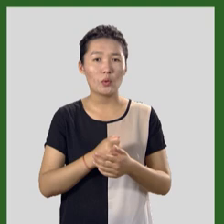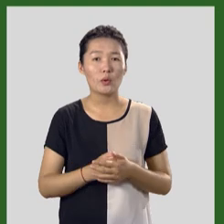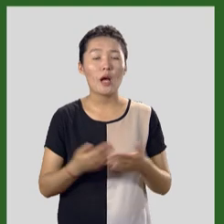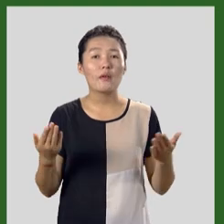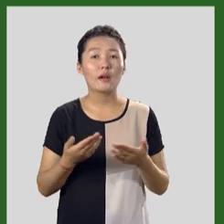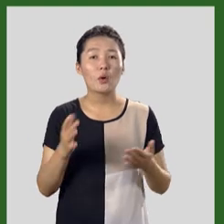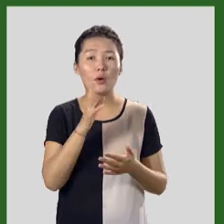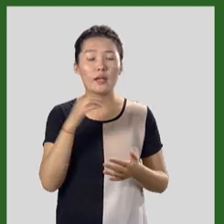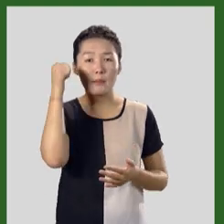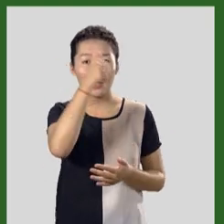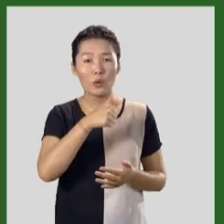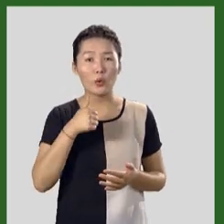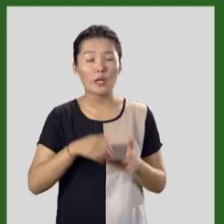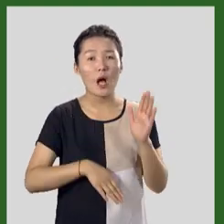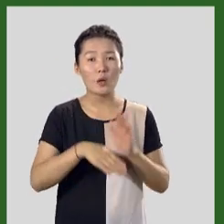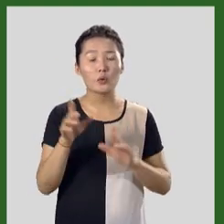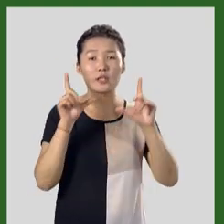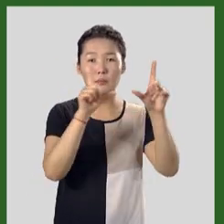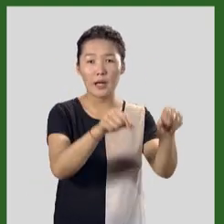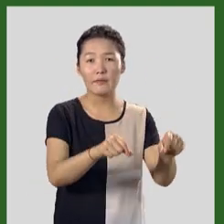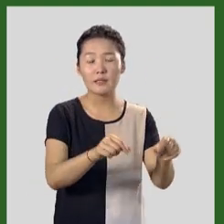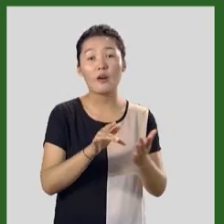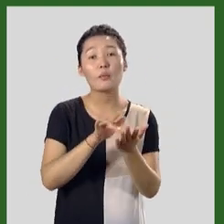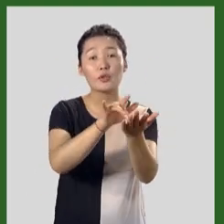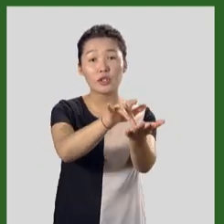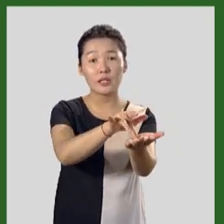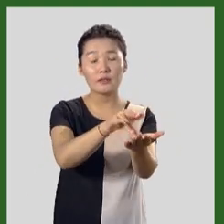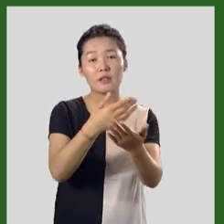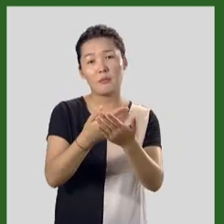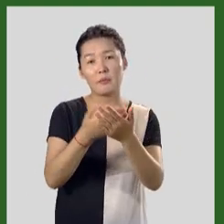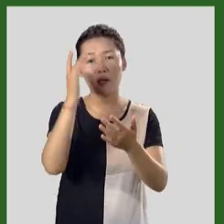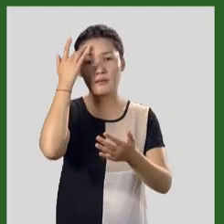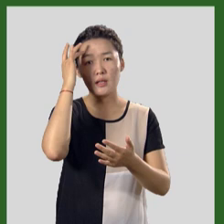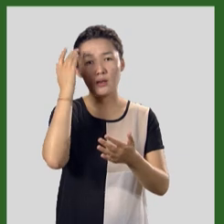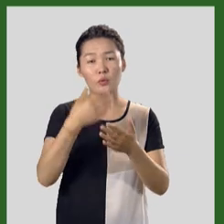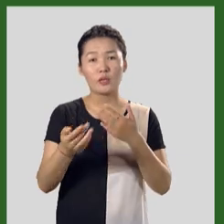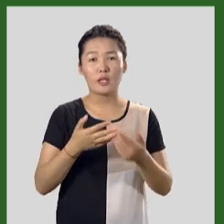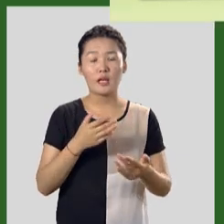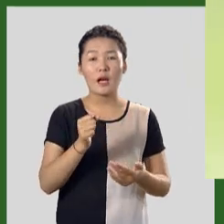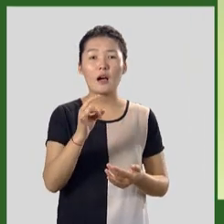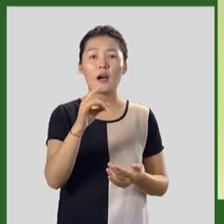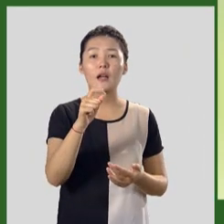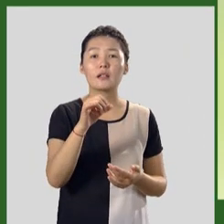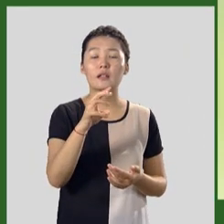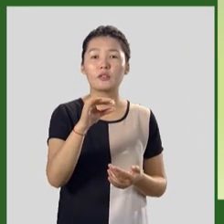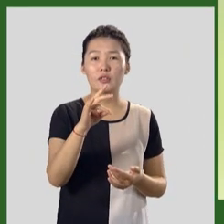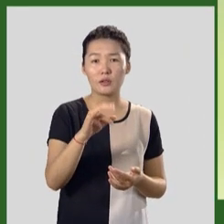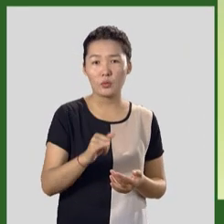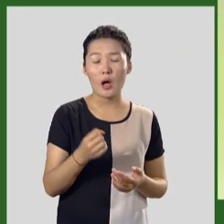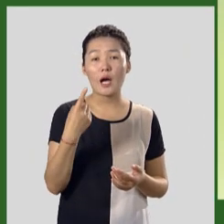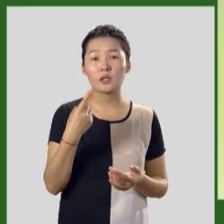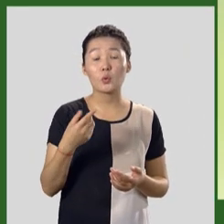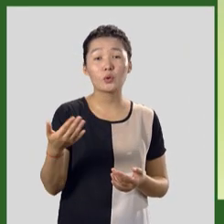года лучше отправиться в путешествие? Например, в Индию или в Аргентину? Откуда у нас